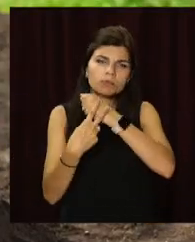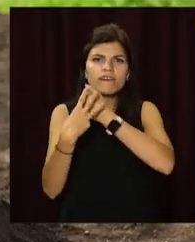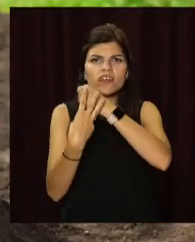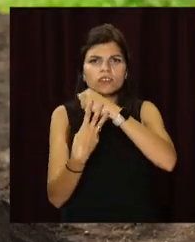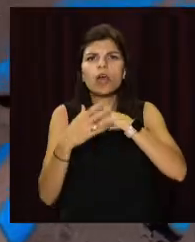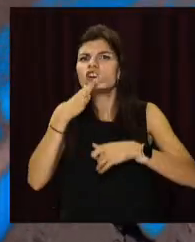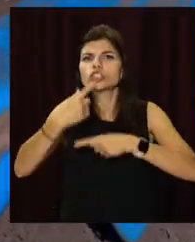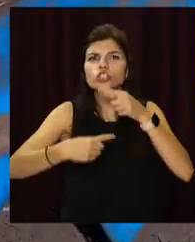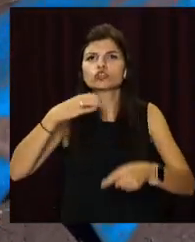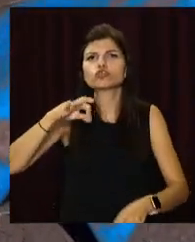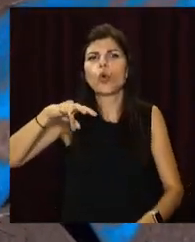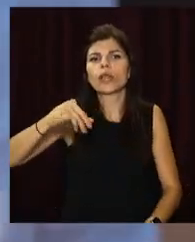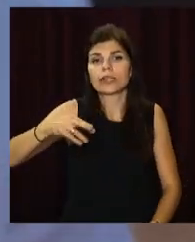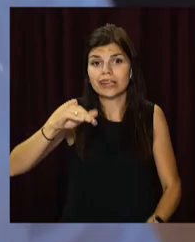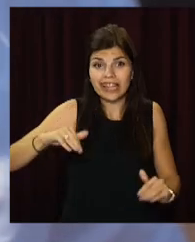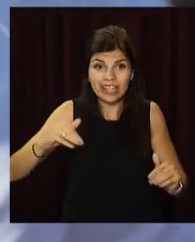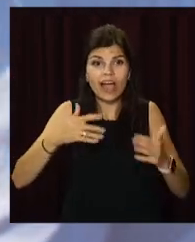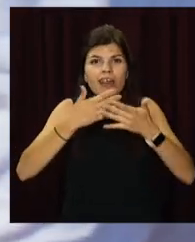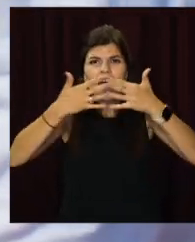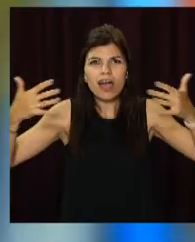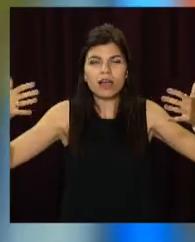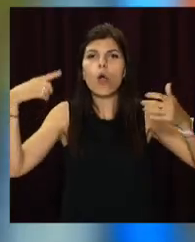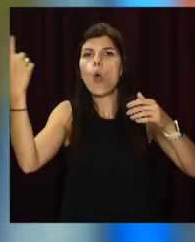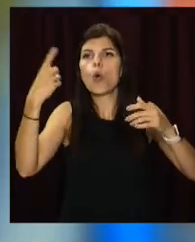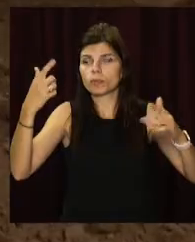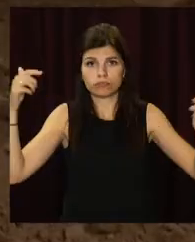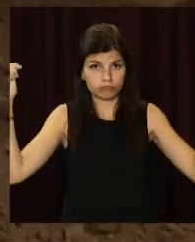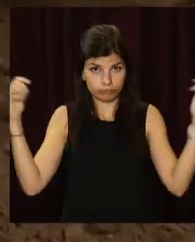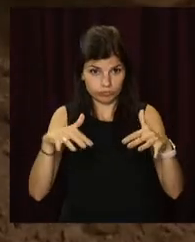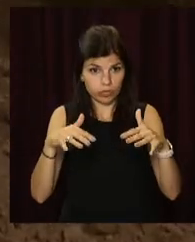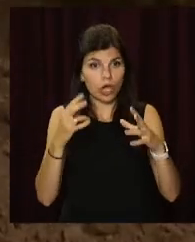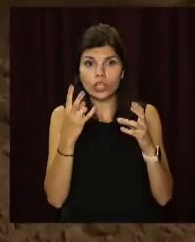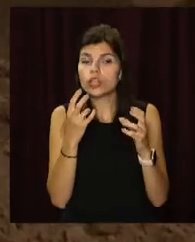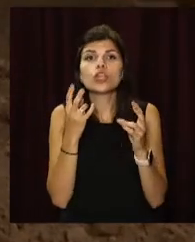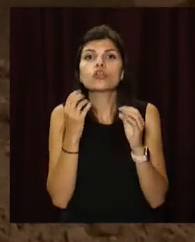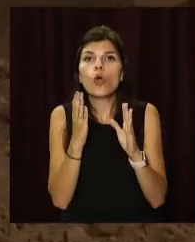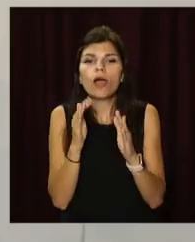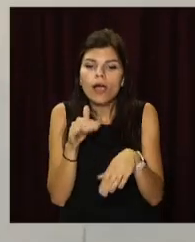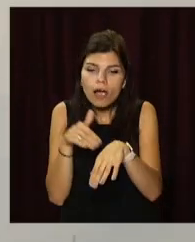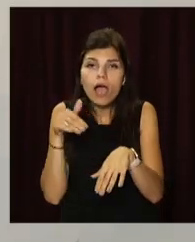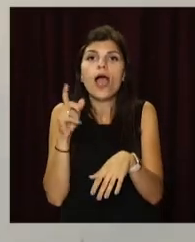17-18 століття. Під час розкопок діти з різних куточків області не лише доторкнулися до історії,